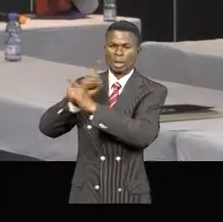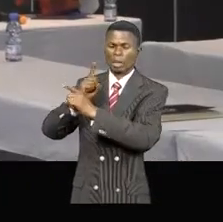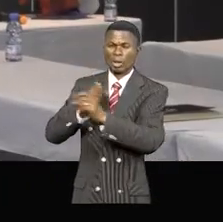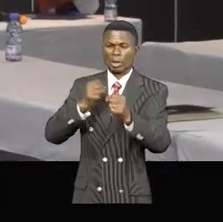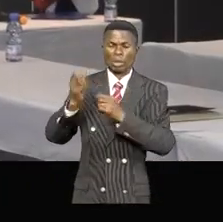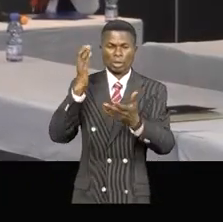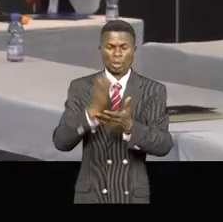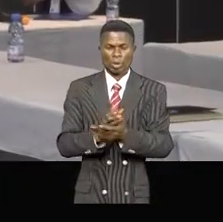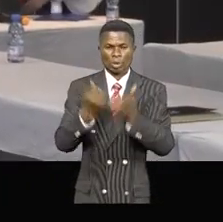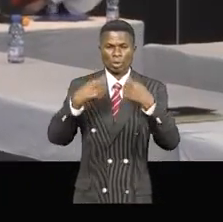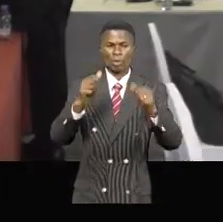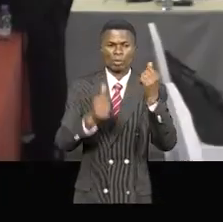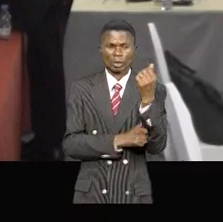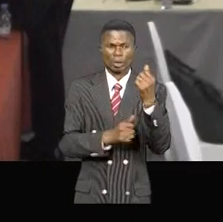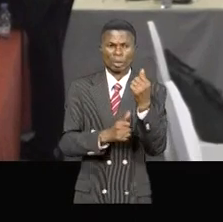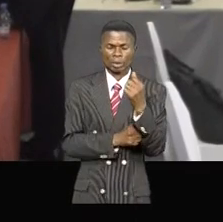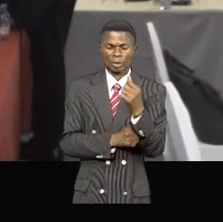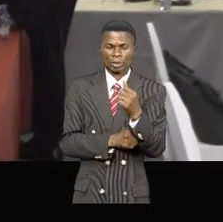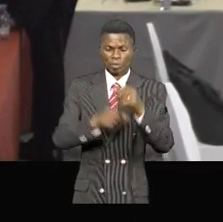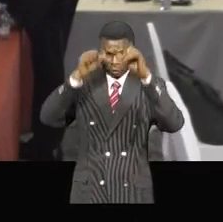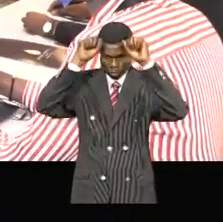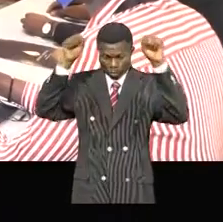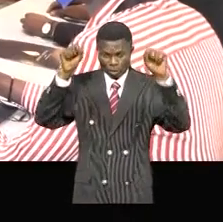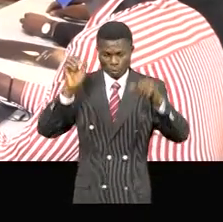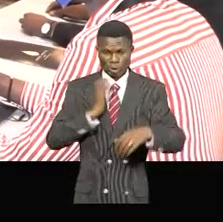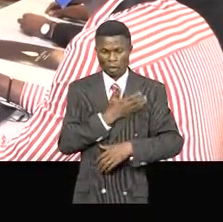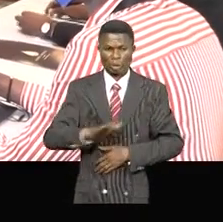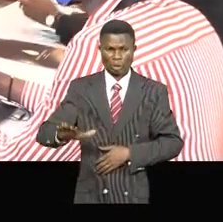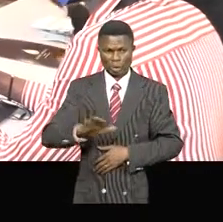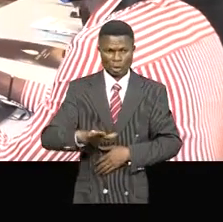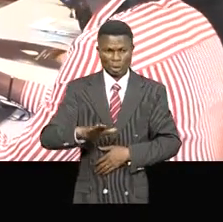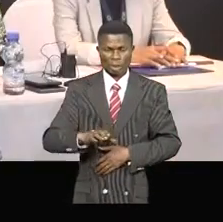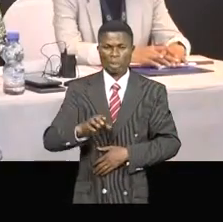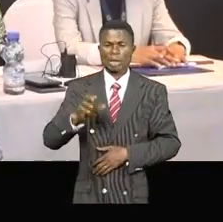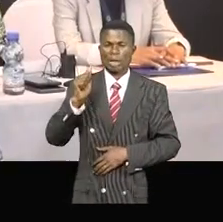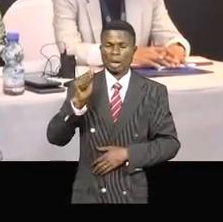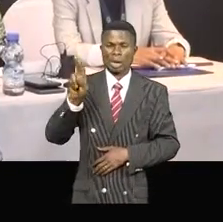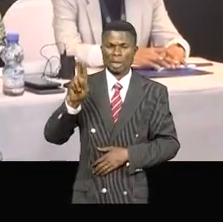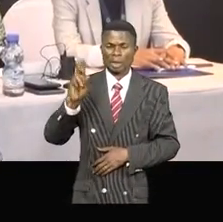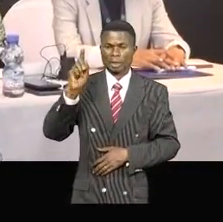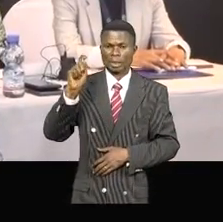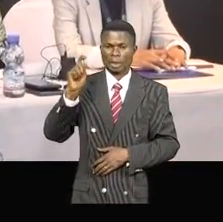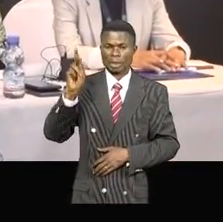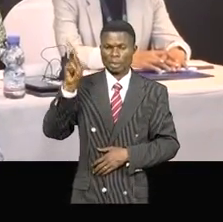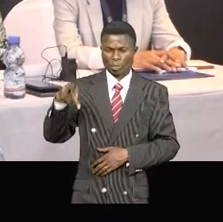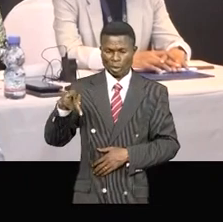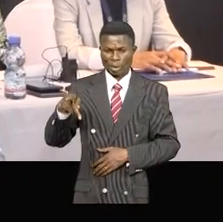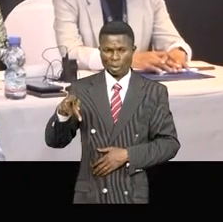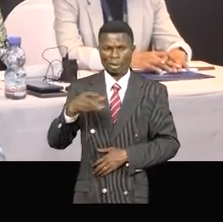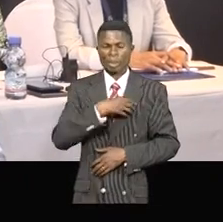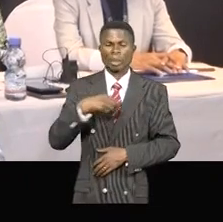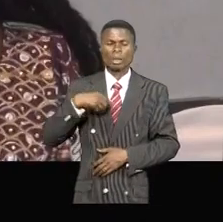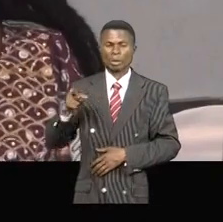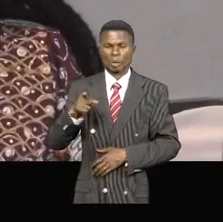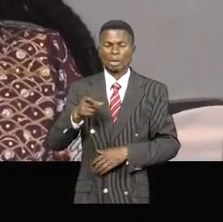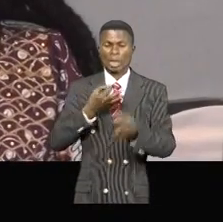la traite des personnes de la présidence de la République, APLTP en sigle, Cécile Rebecca Metakassanda a